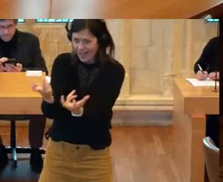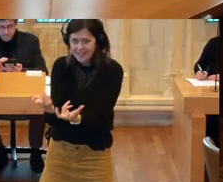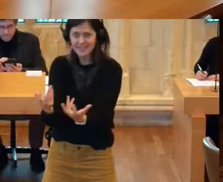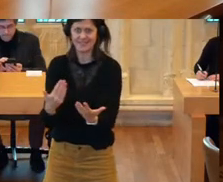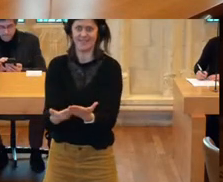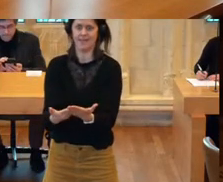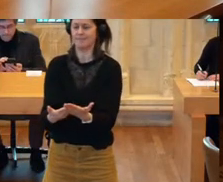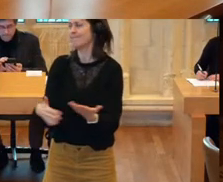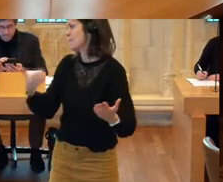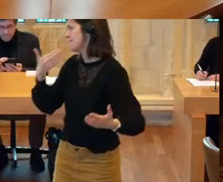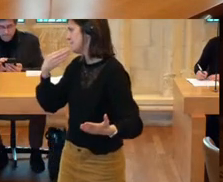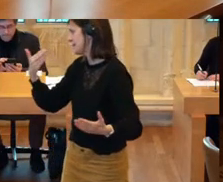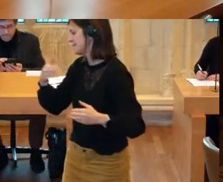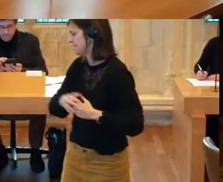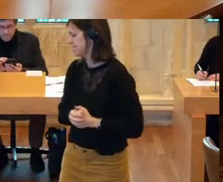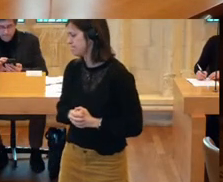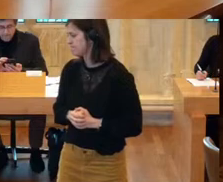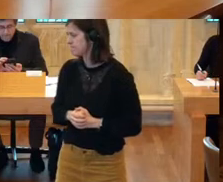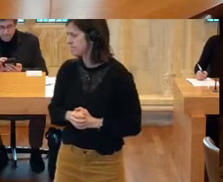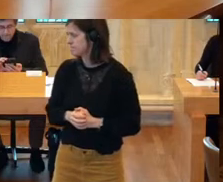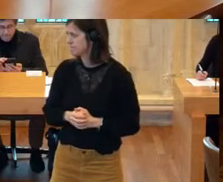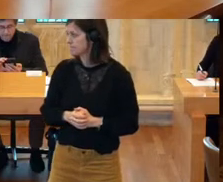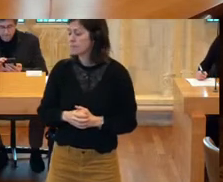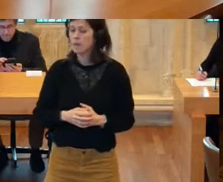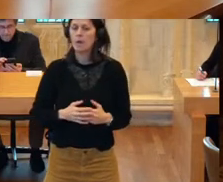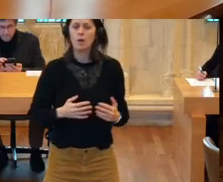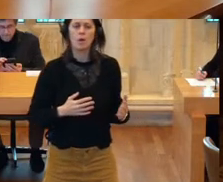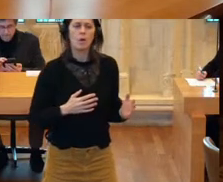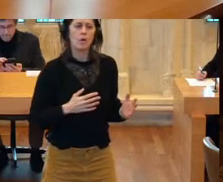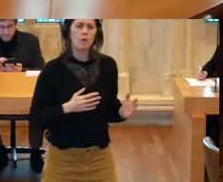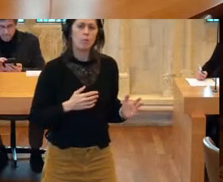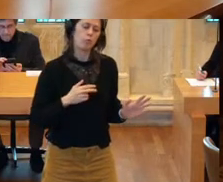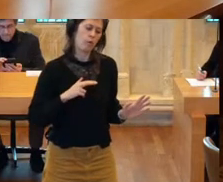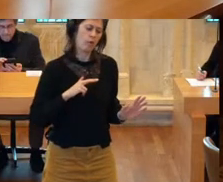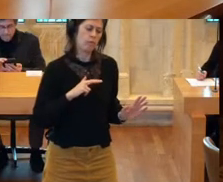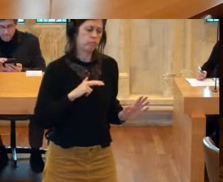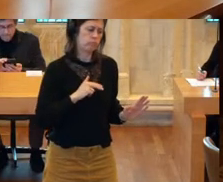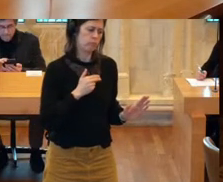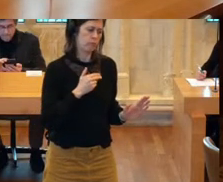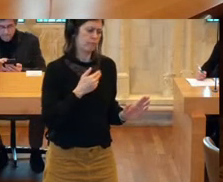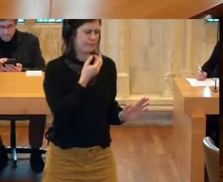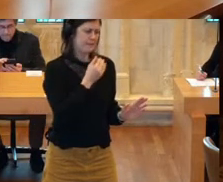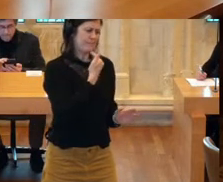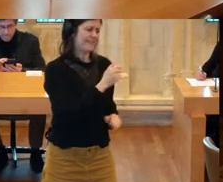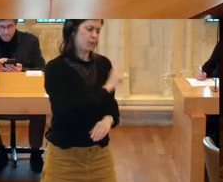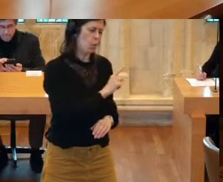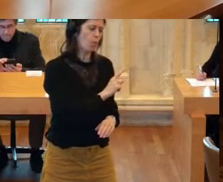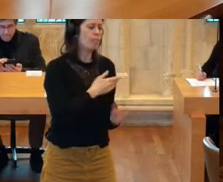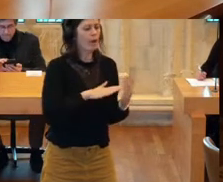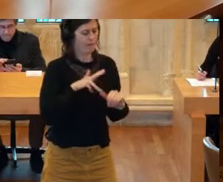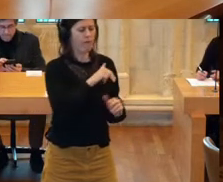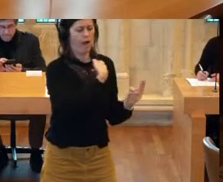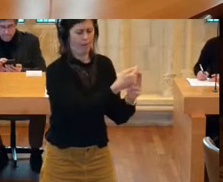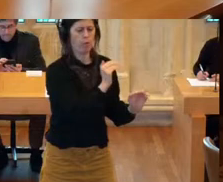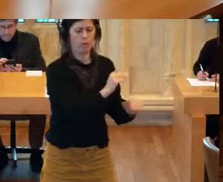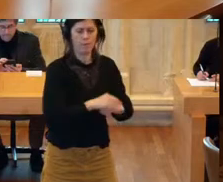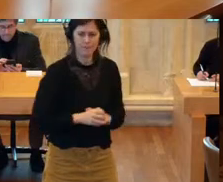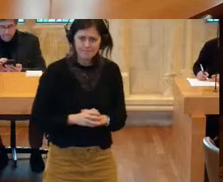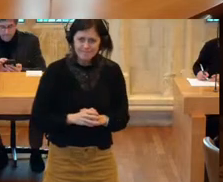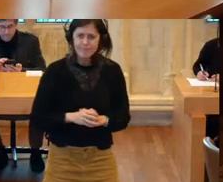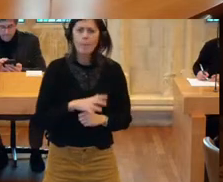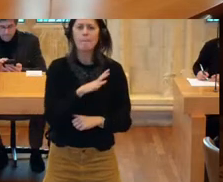Je n'irai pas jusqu'à vous remercier. mais je vais vous répondre. Ensuite, Madame